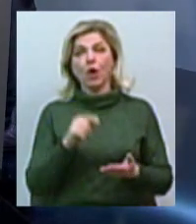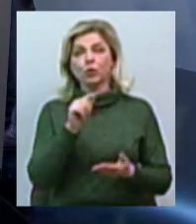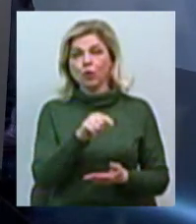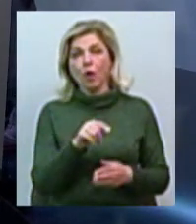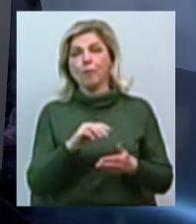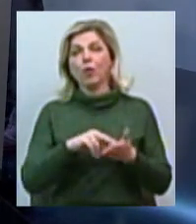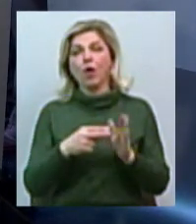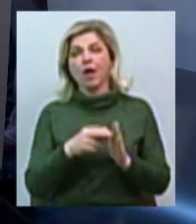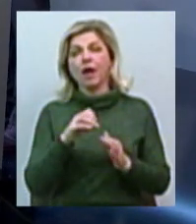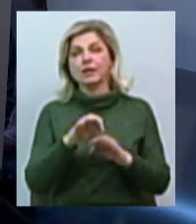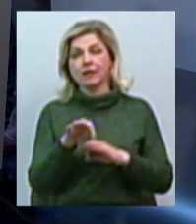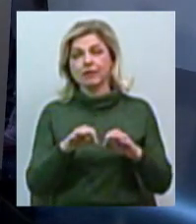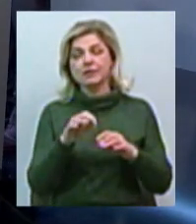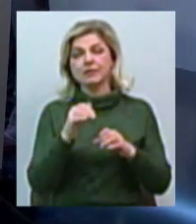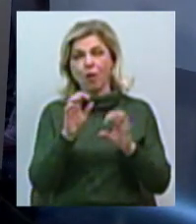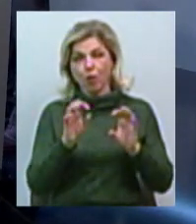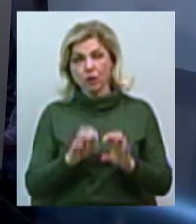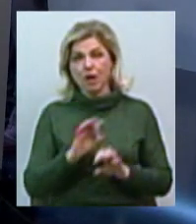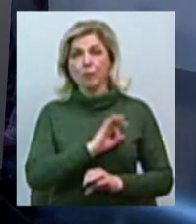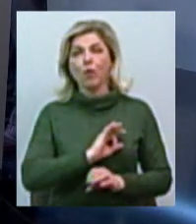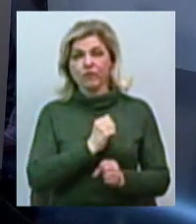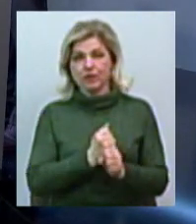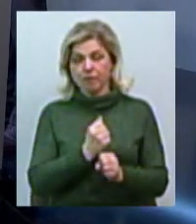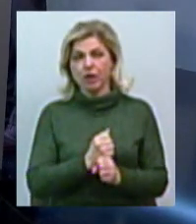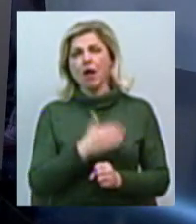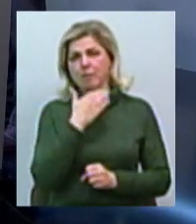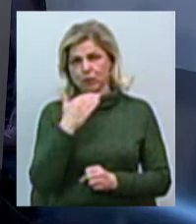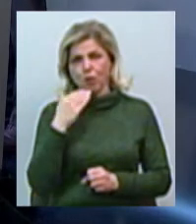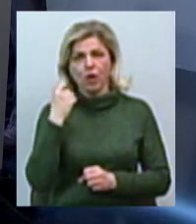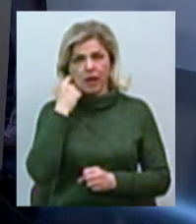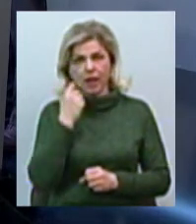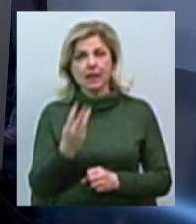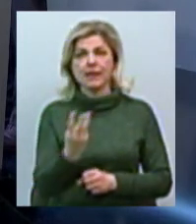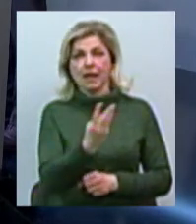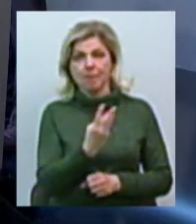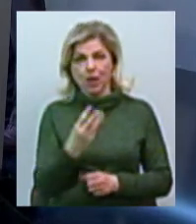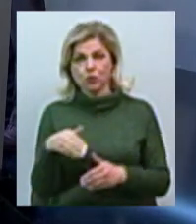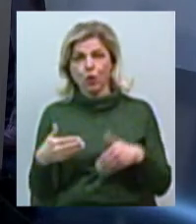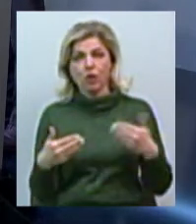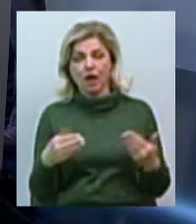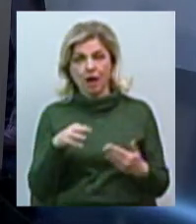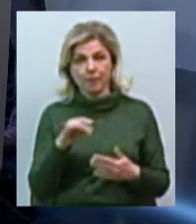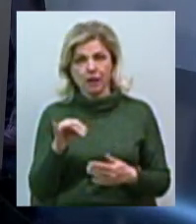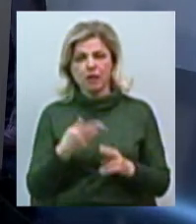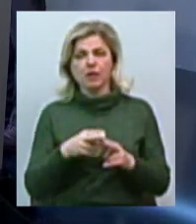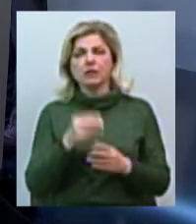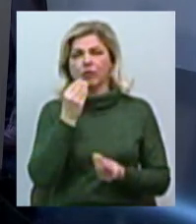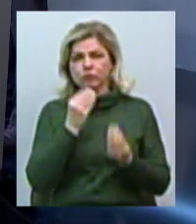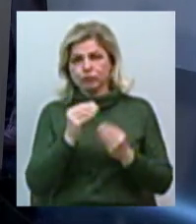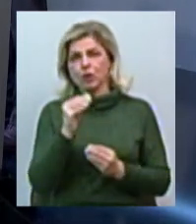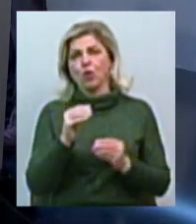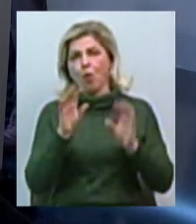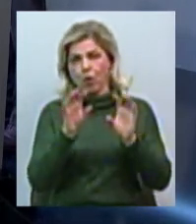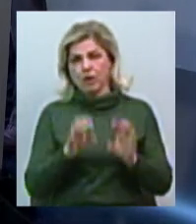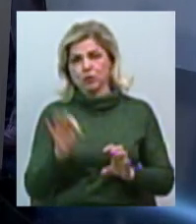подано профспілками, це напрацювання багатьох років трьома сторонами. Це вдосконалений кодекс законів про